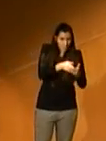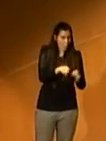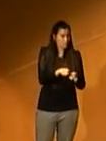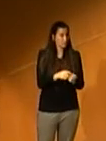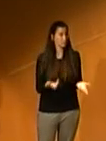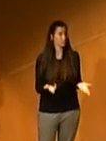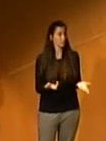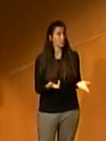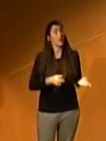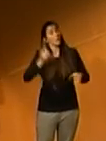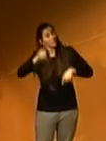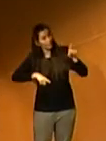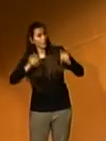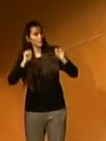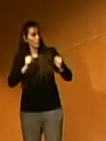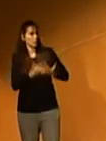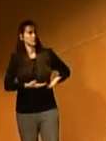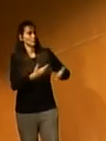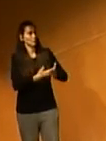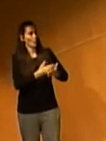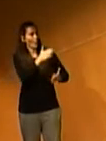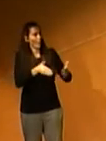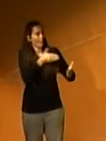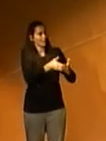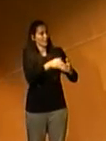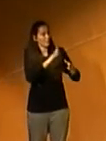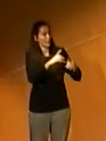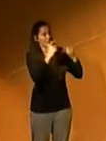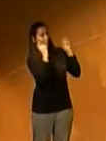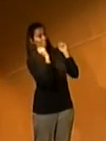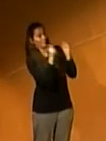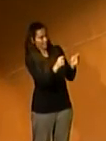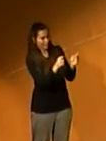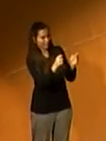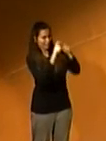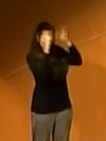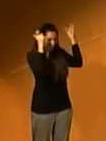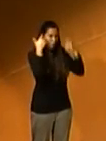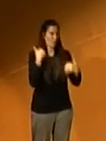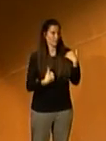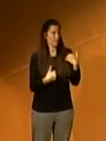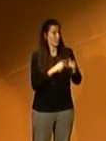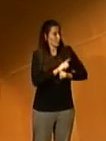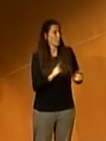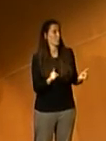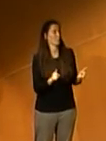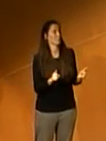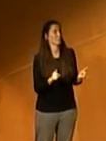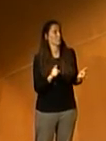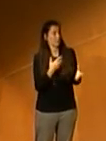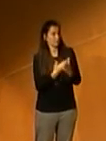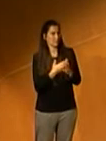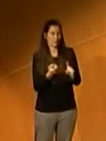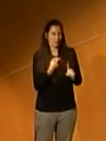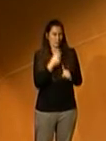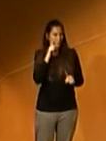parfois peuvent être en situation de handicap, mais ne sont pas notifiés handicapés. Et ça, c'est très important. Les professeurs arrivent à les